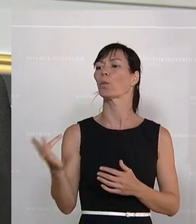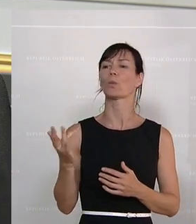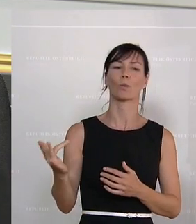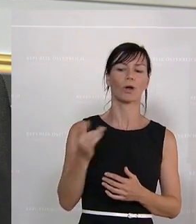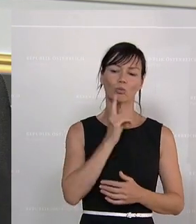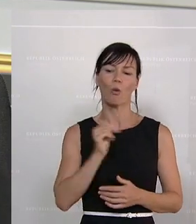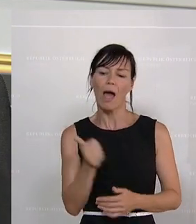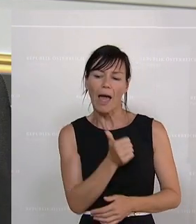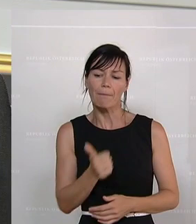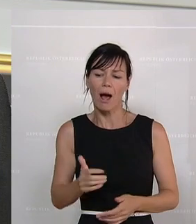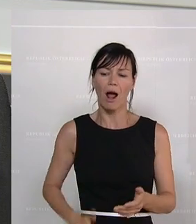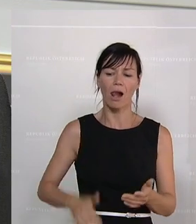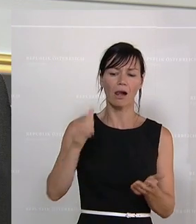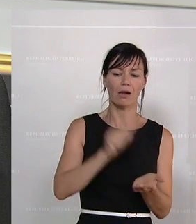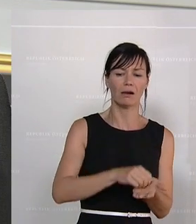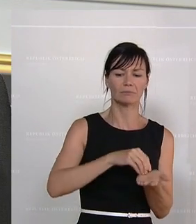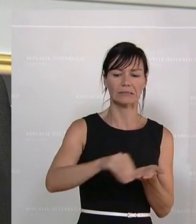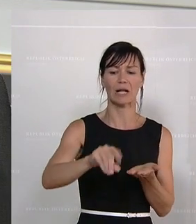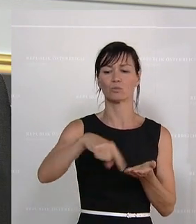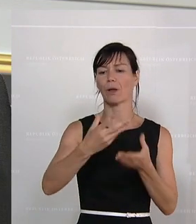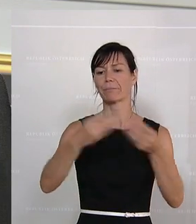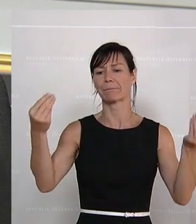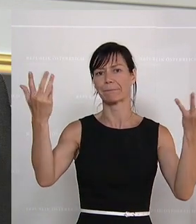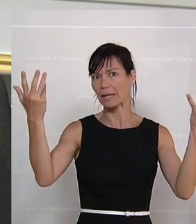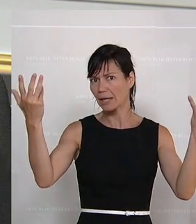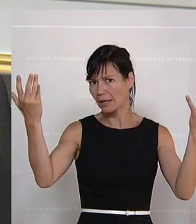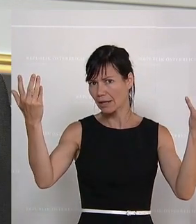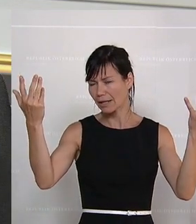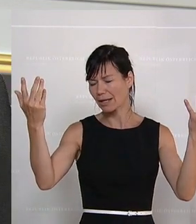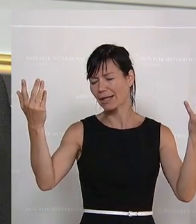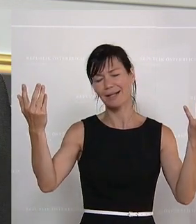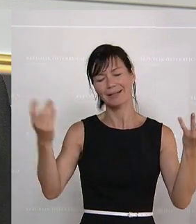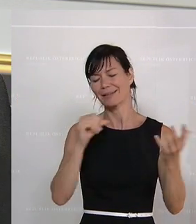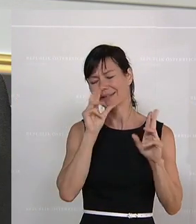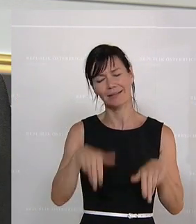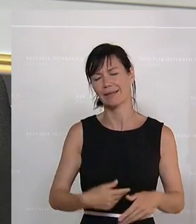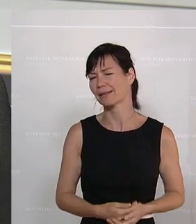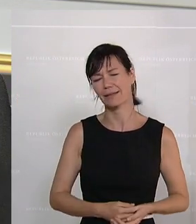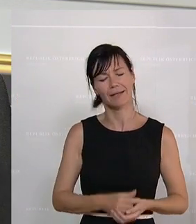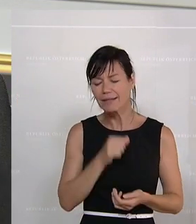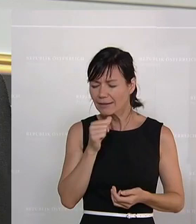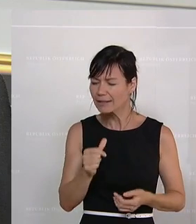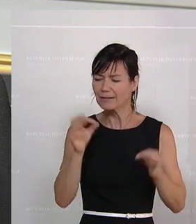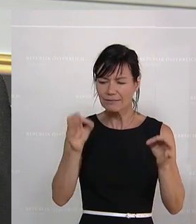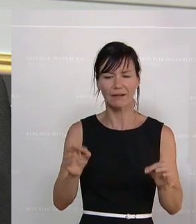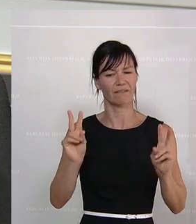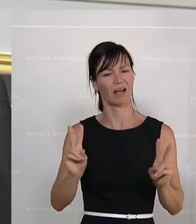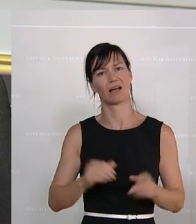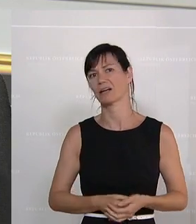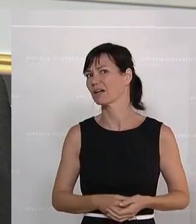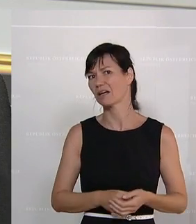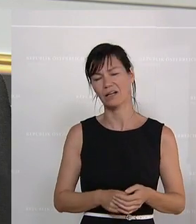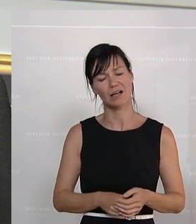und die würden verpuffen dann ist es einfach nicht richtig denn der zweite teil